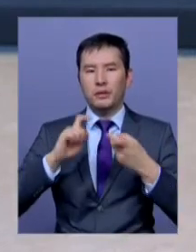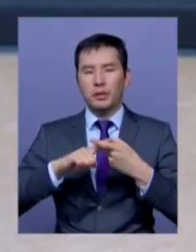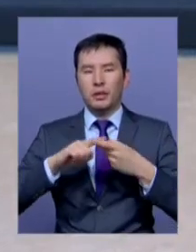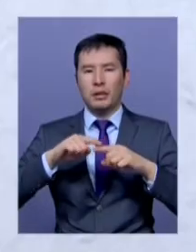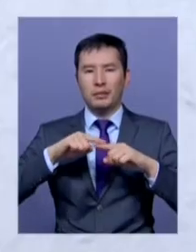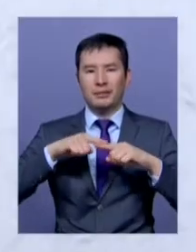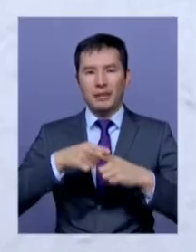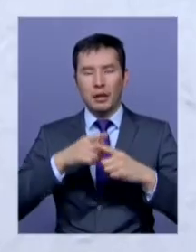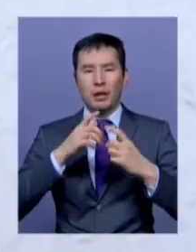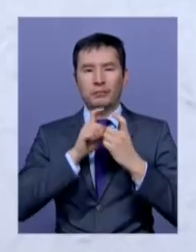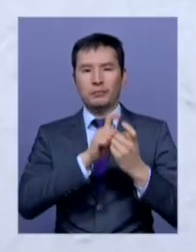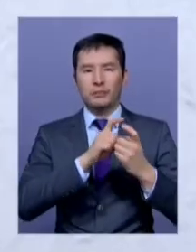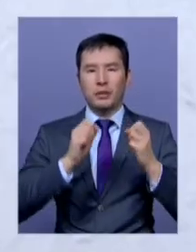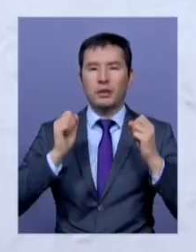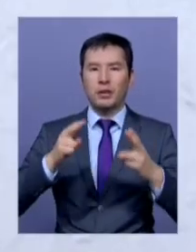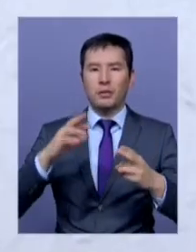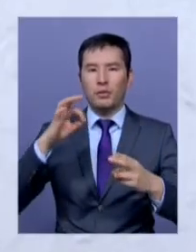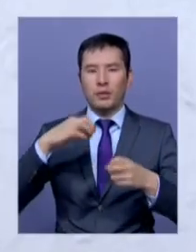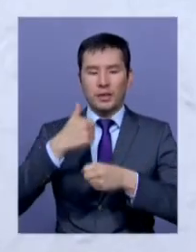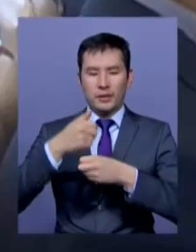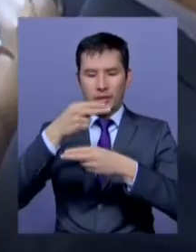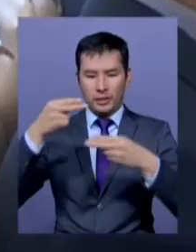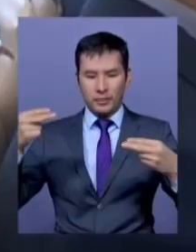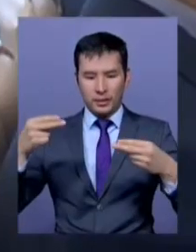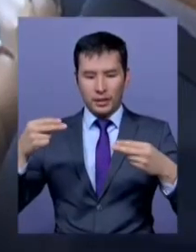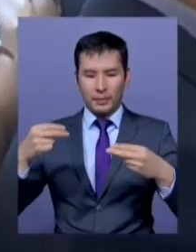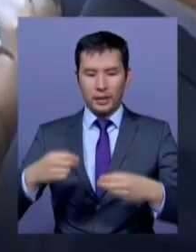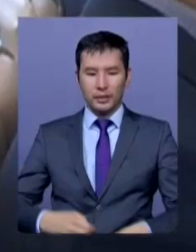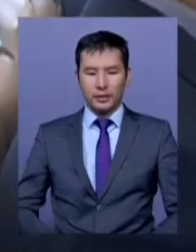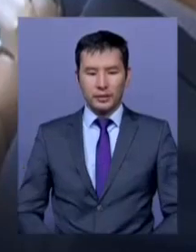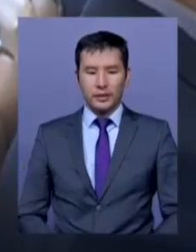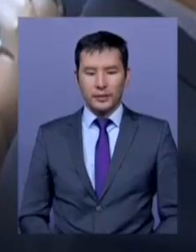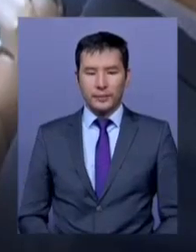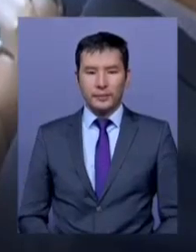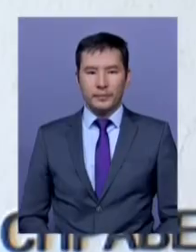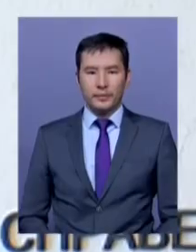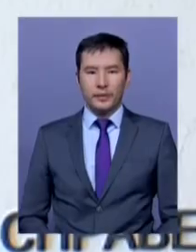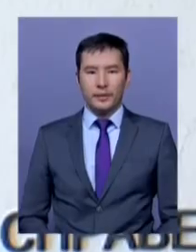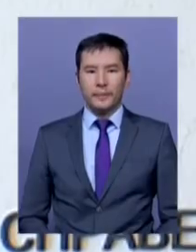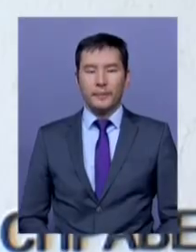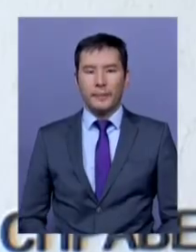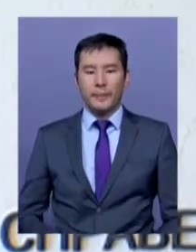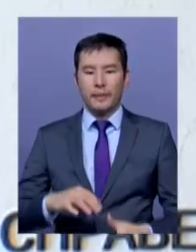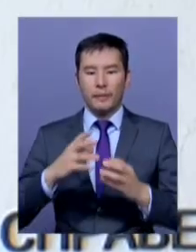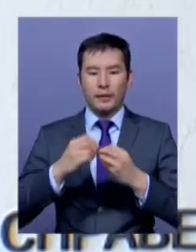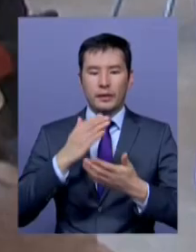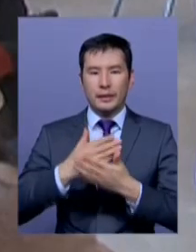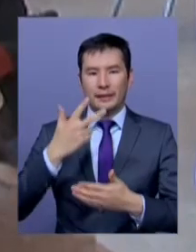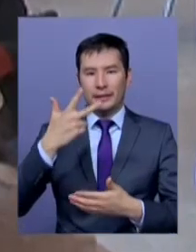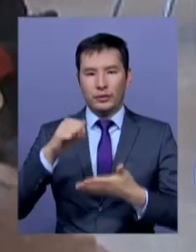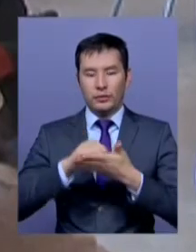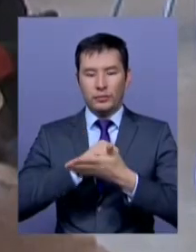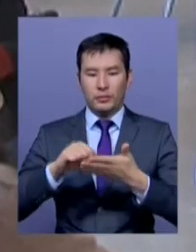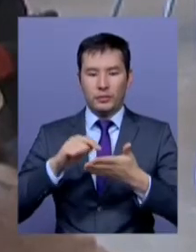жемқорлыққа қарсы саясатының негізгі ережелері таныстырылды. Атап айтқанда, жемқорлыққа қарсы реформалардың 3 пакеті және агенттік